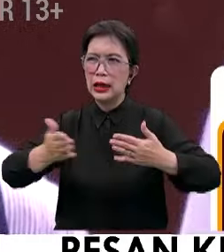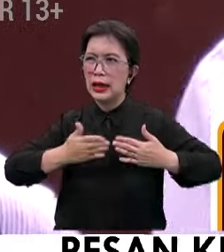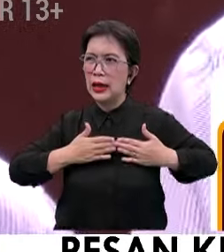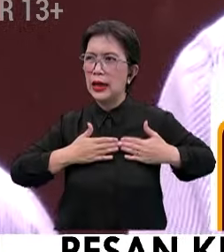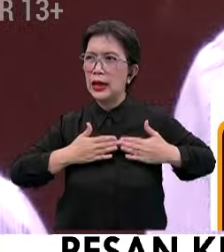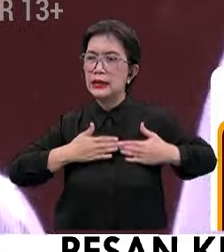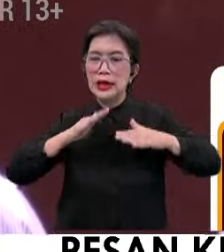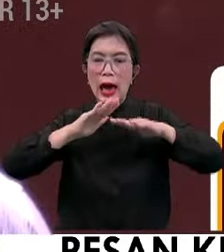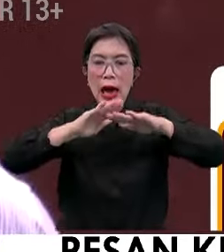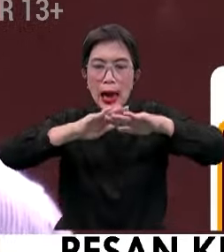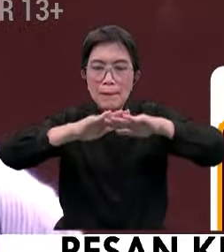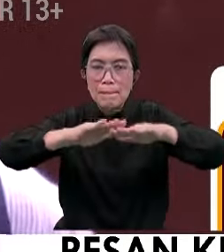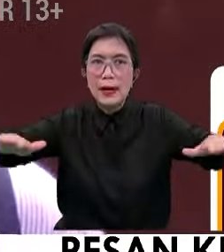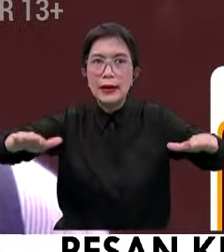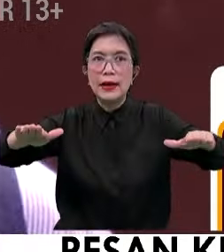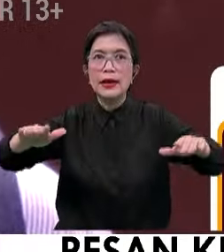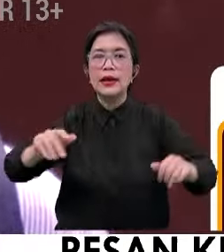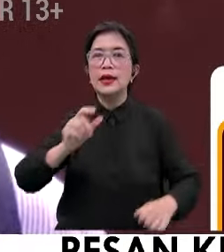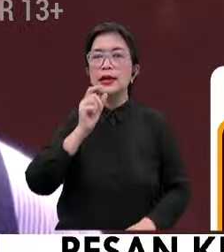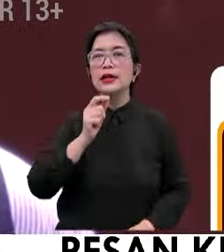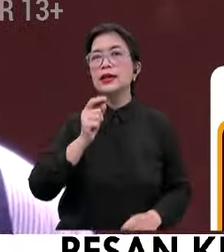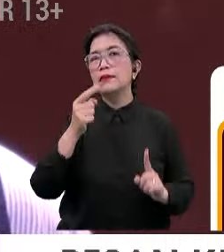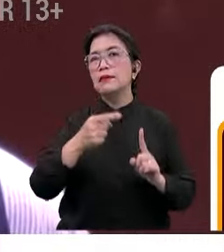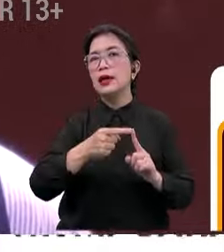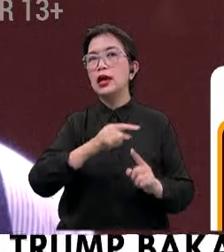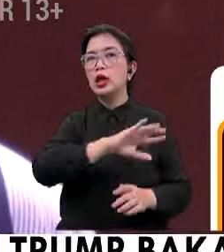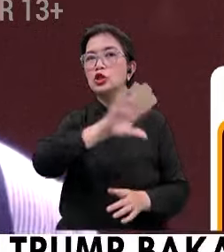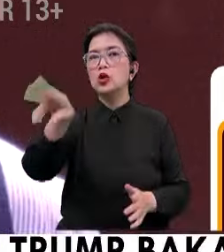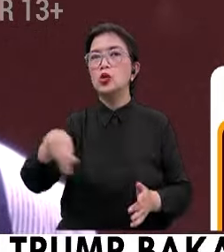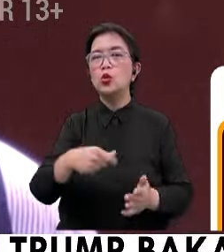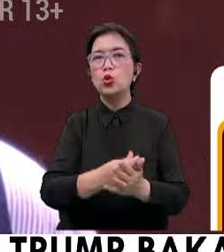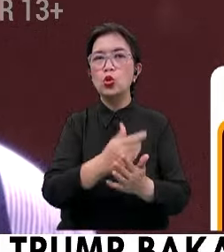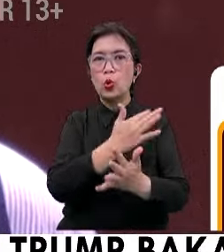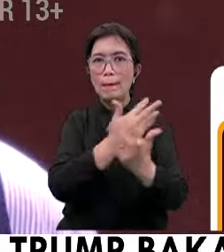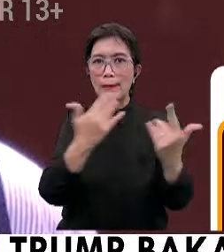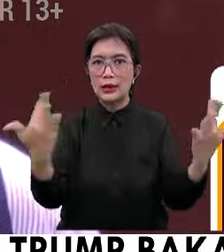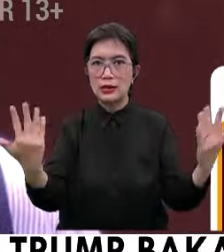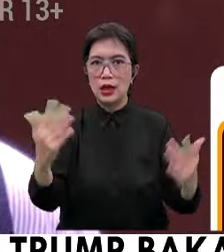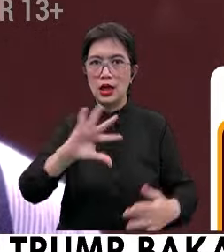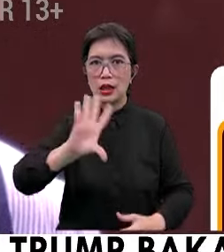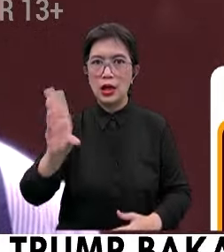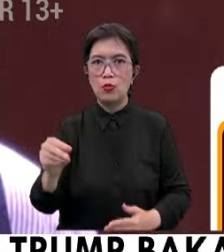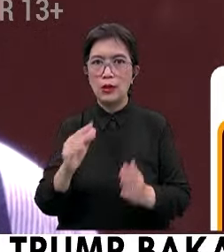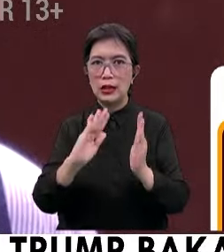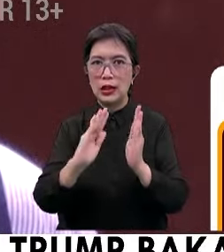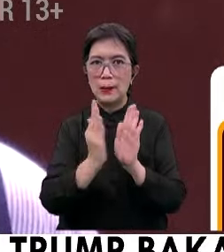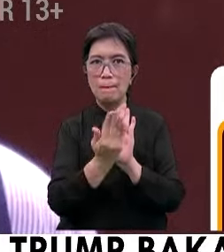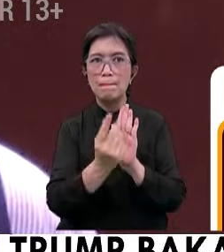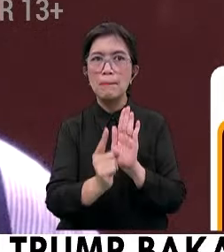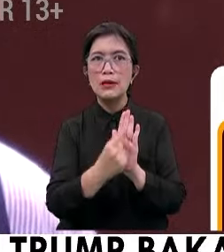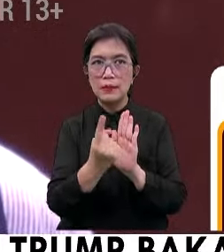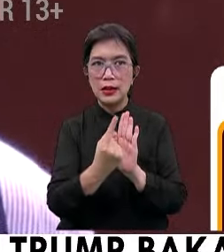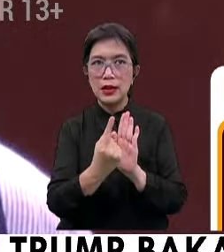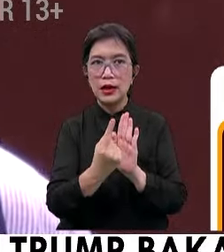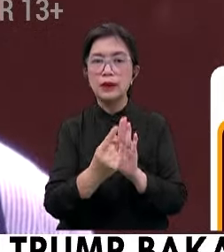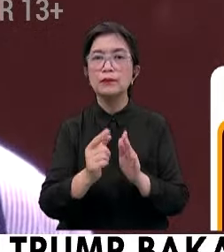kepada seluruh masyarakat yang ada di Kabupaten Mimika,